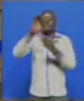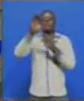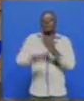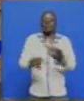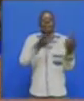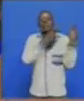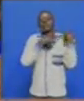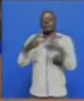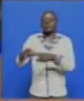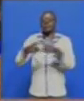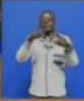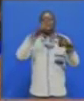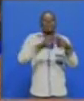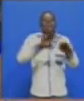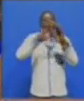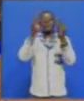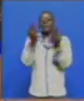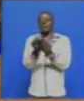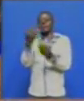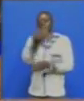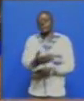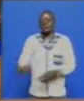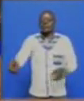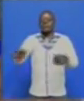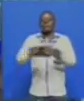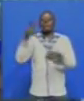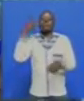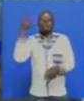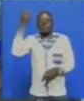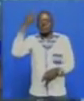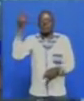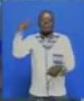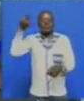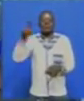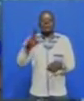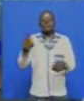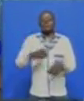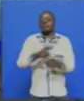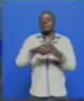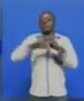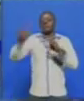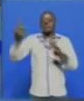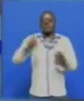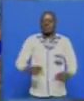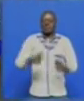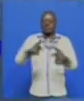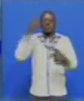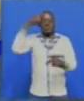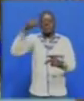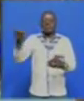différents noms de famille par les enfants d'un même père. Autre constat, le matriarca disparaît progressivement au profit du